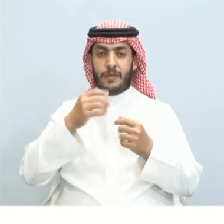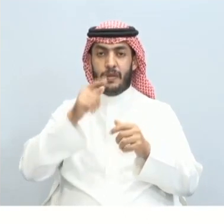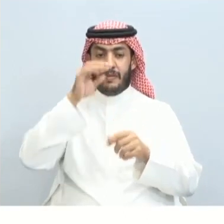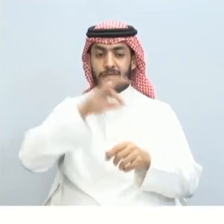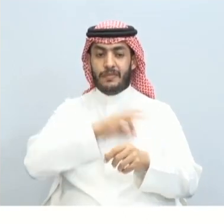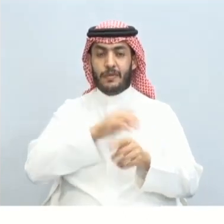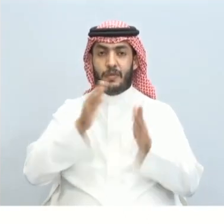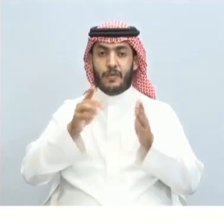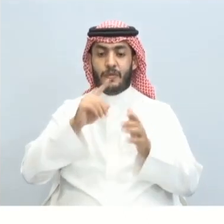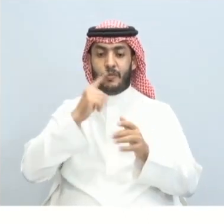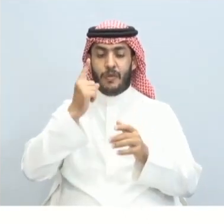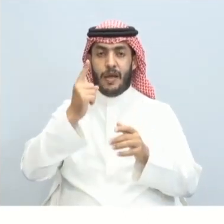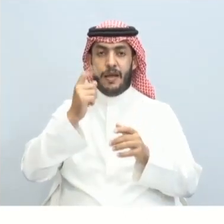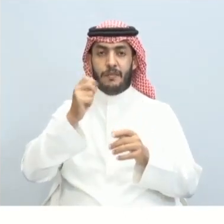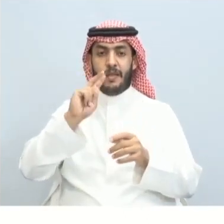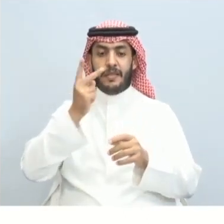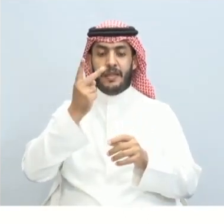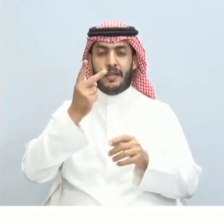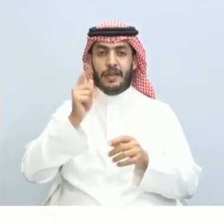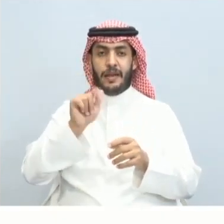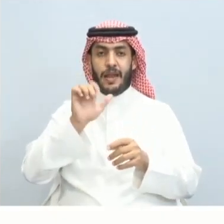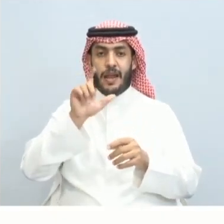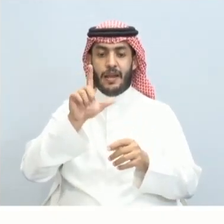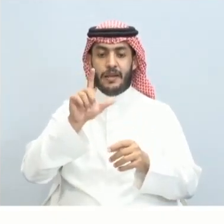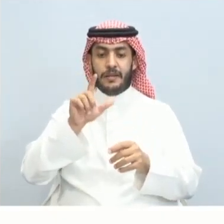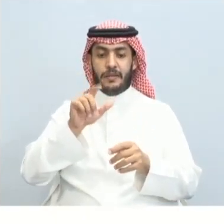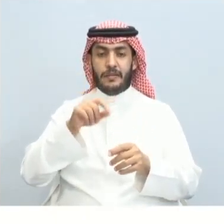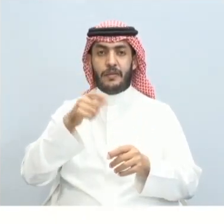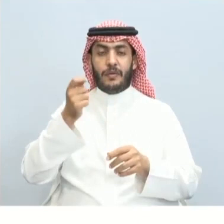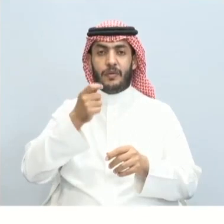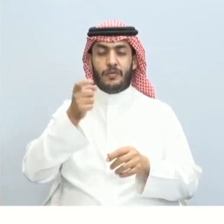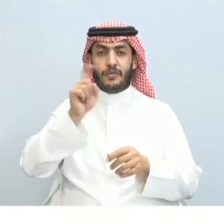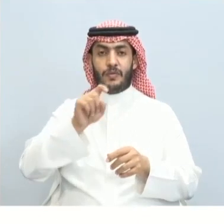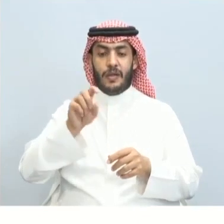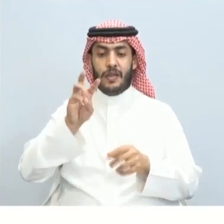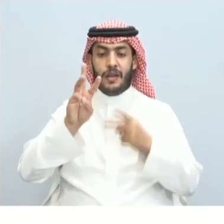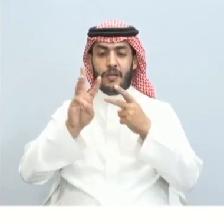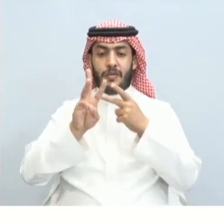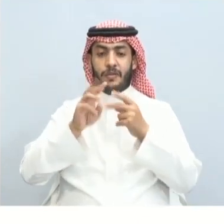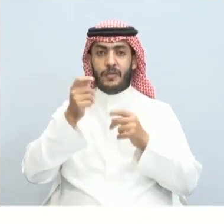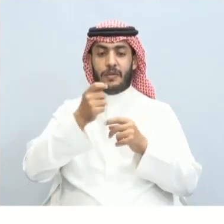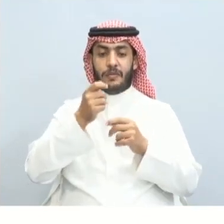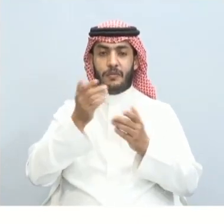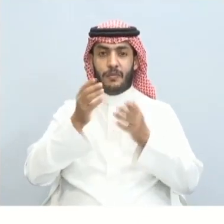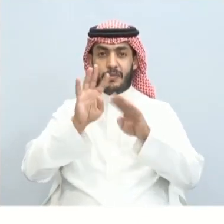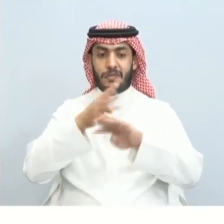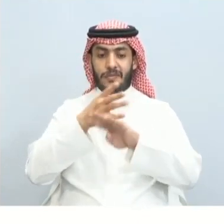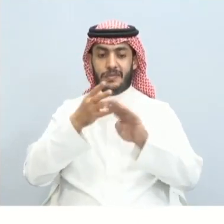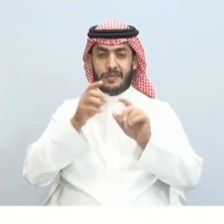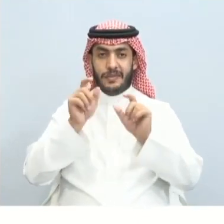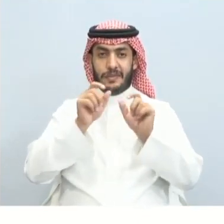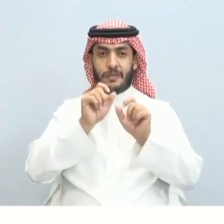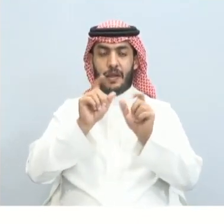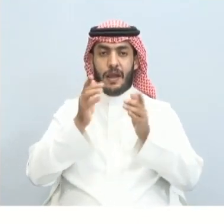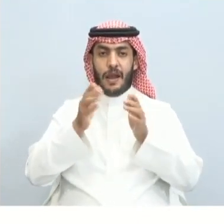يربح في علبه التمور الواحده 12 ريالا السؤال 23 اكتب معادله بمتغيرين